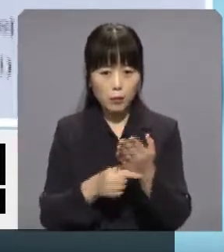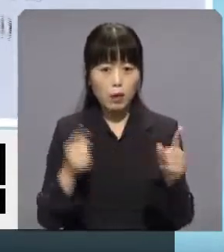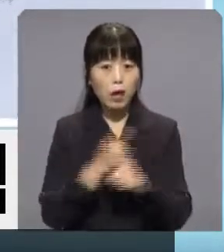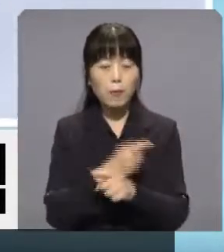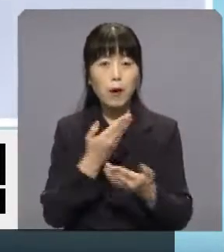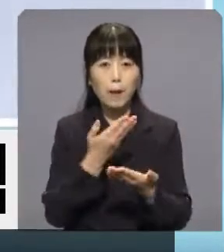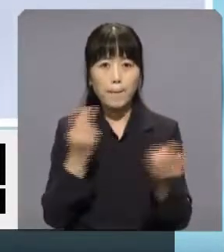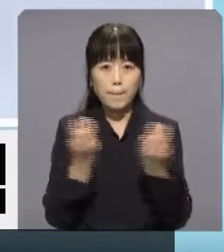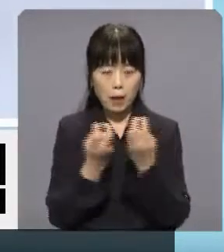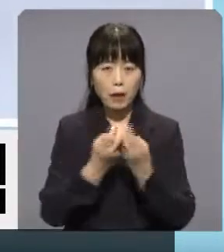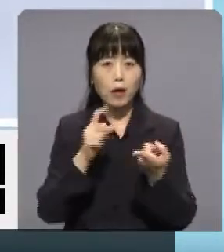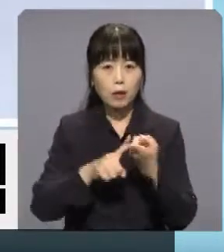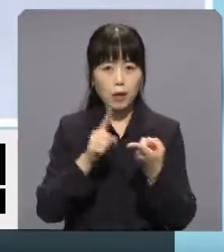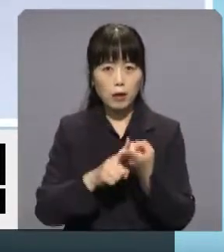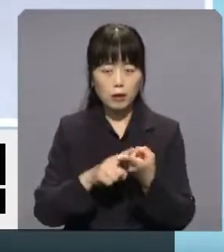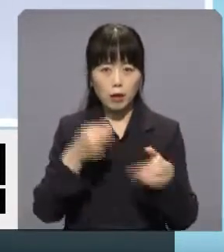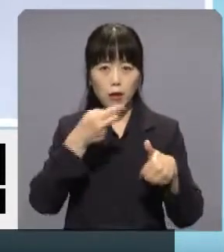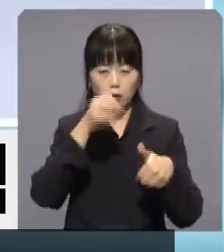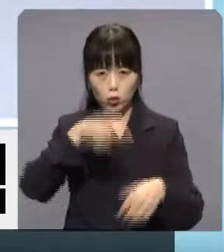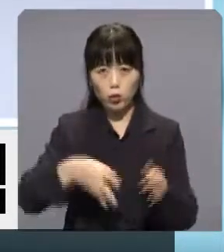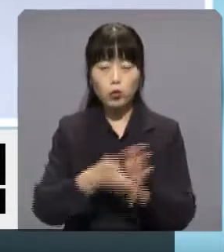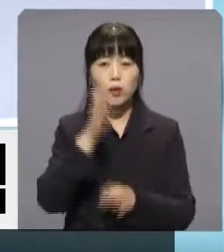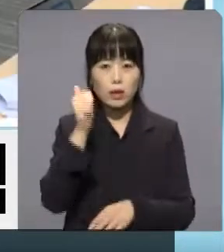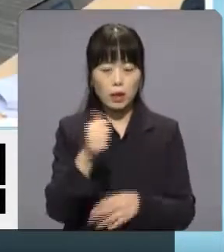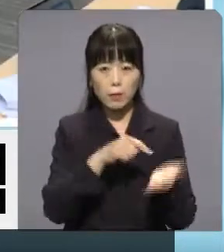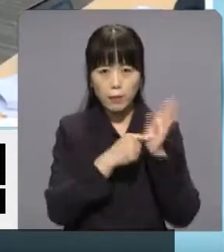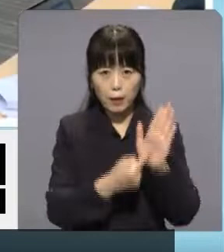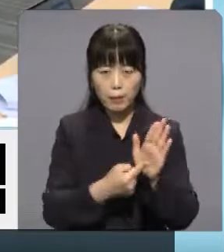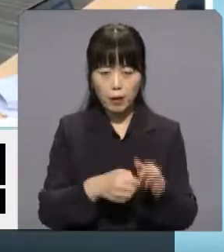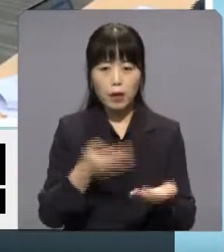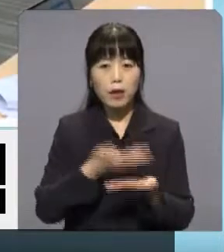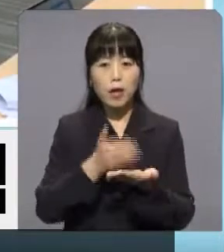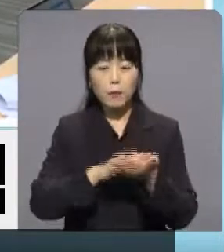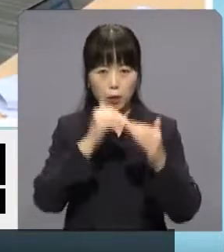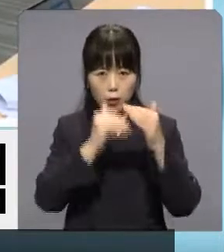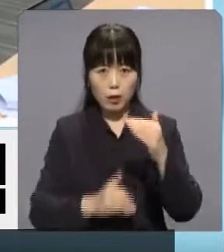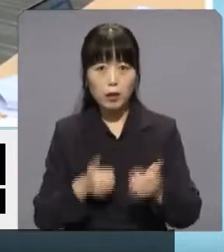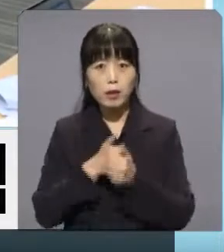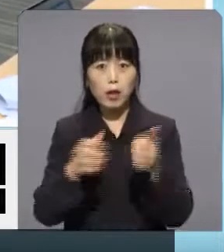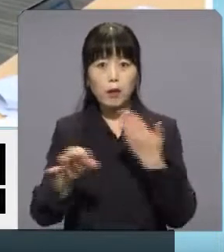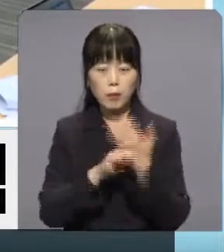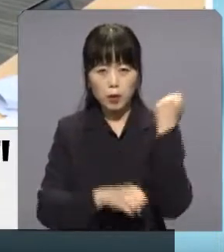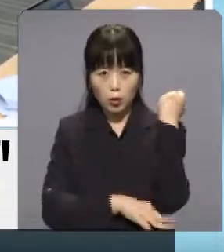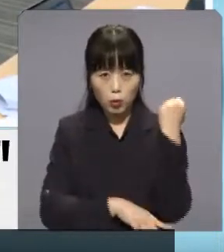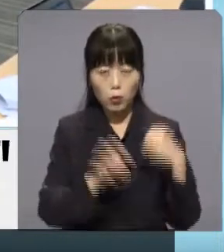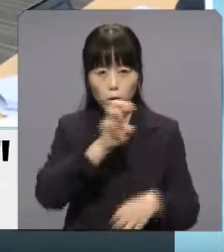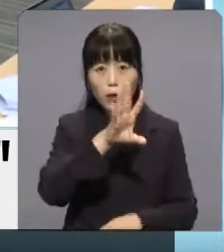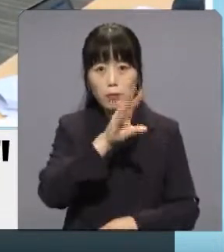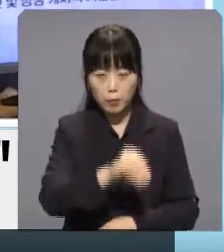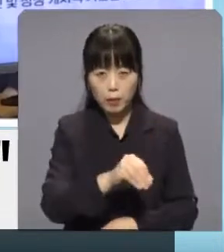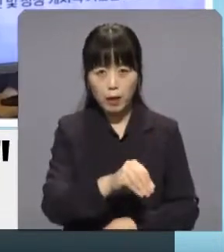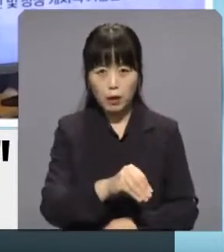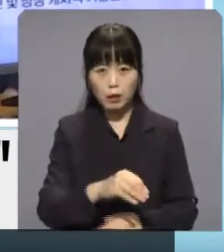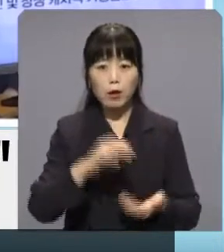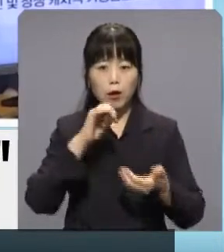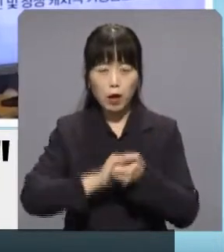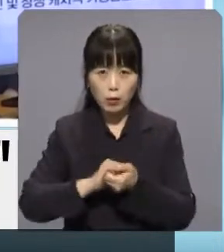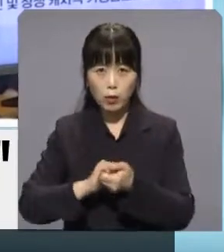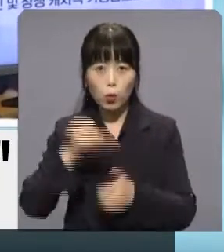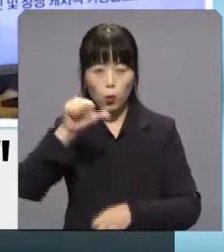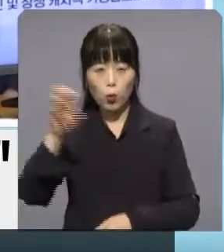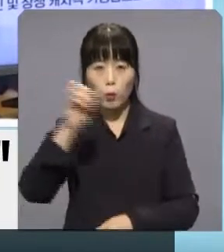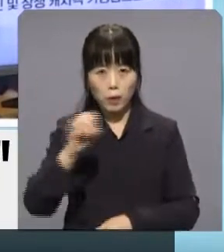어제 인천시장이 발표했는데요 개편안에 따르면 기존의 월 30만원 한도